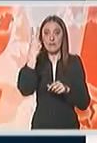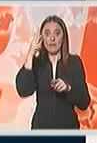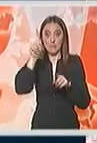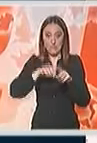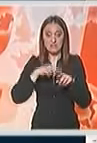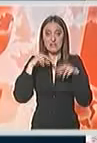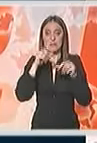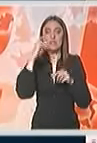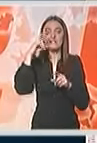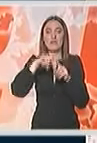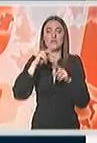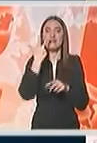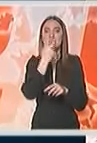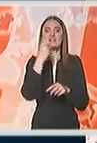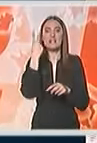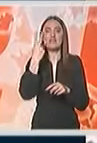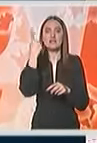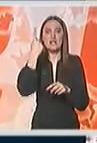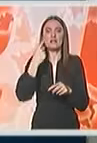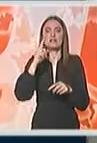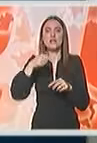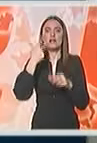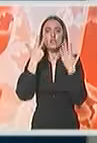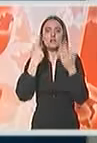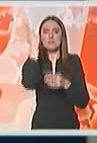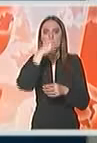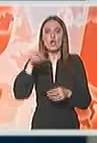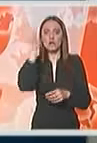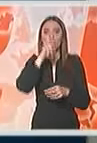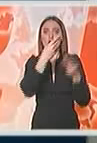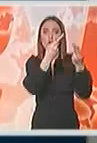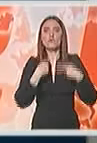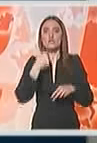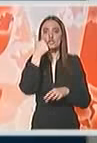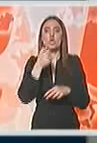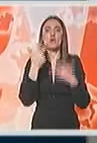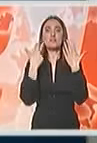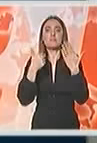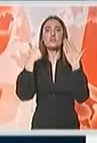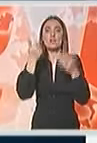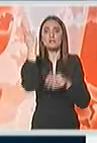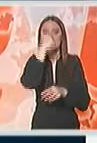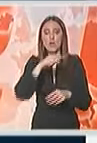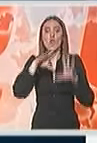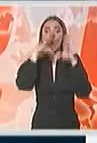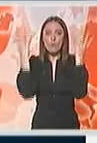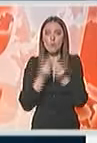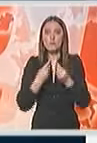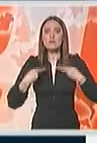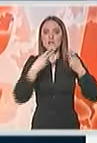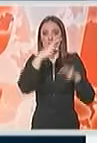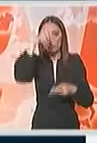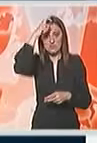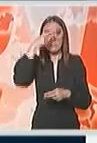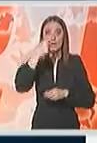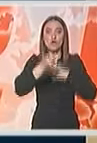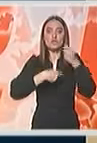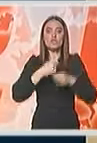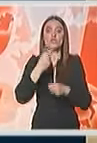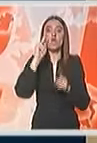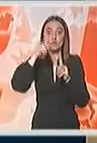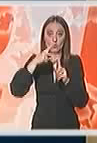bio je 321,8 miliona dolara, a uvoz 186 miliona. U ukupnom izvozu Srbije to tržište je